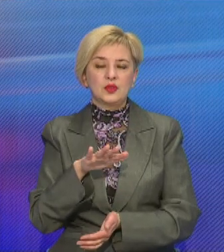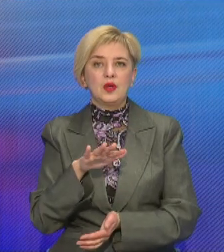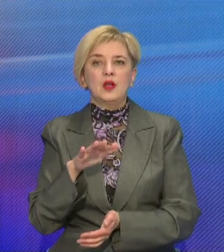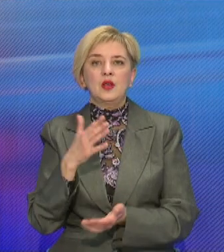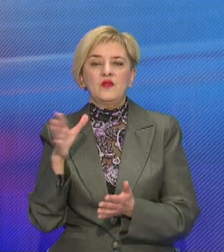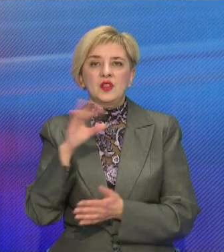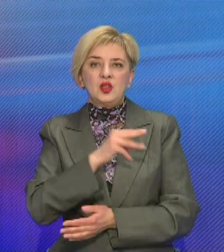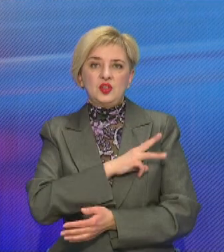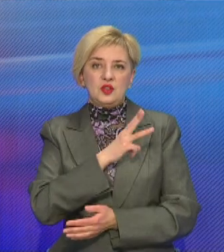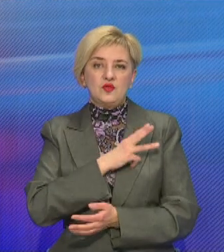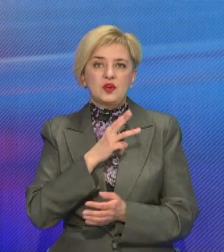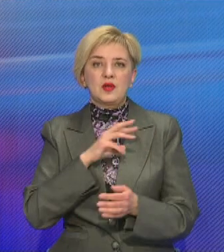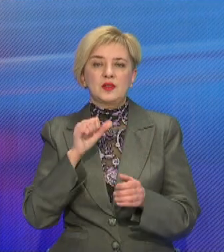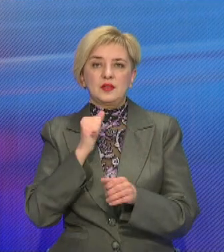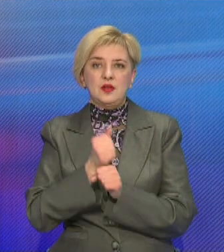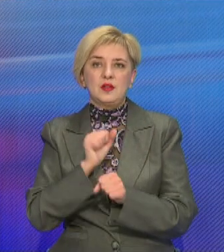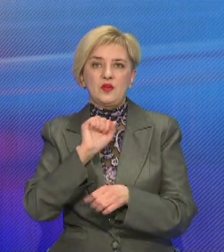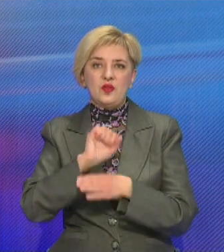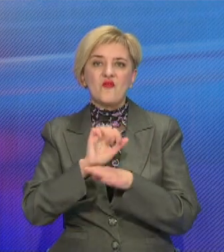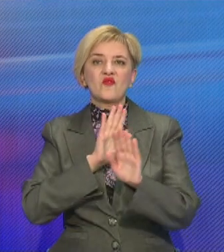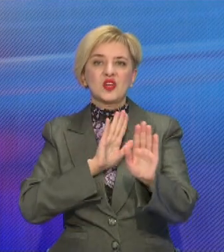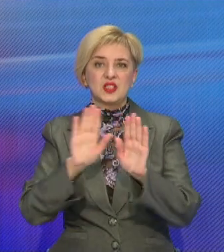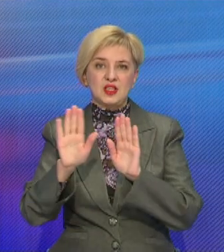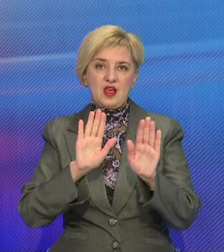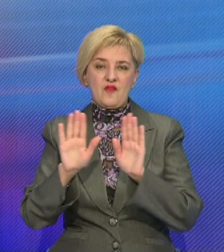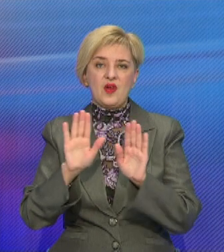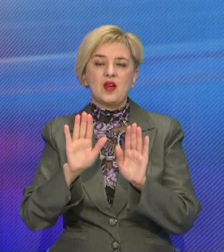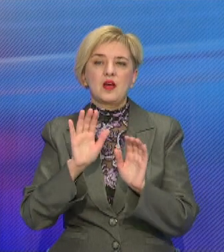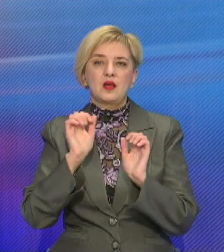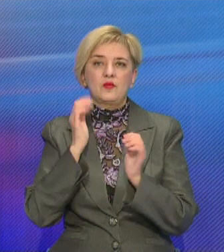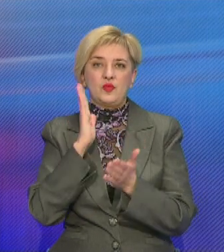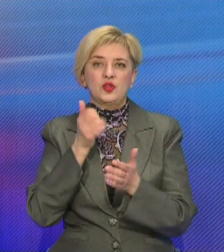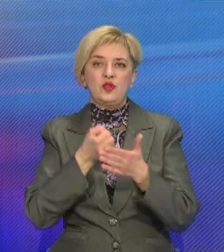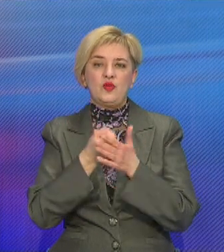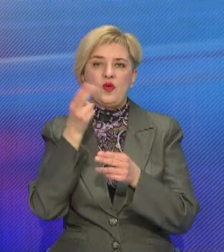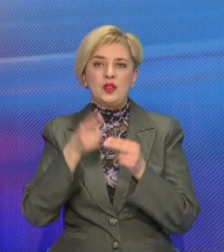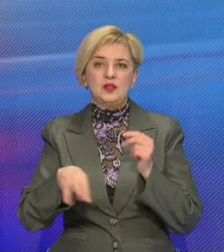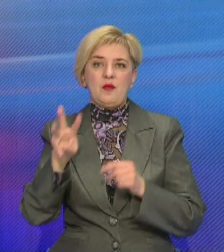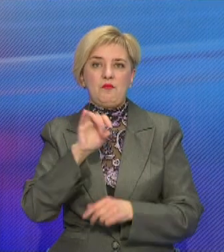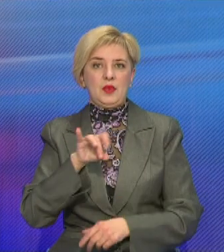станции «Ностальгия» выстава у фотоклубе «Гродно» будет шакать до конца соковика.